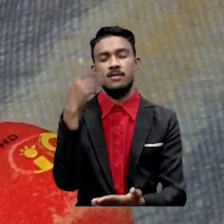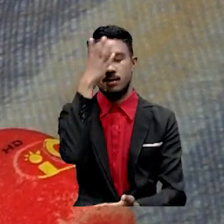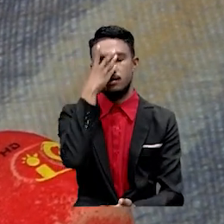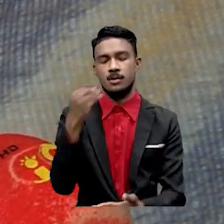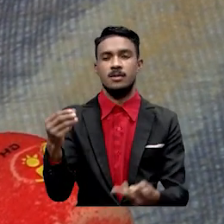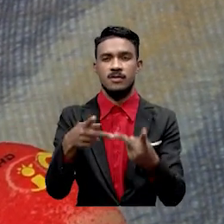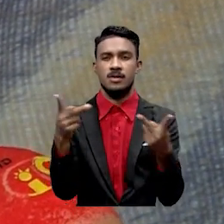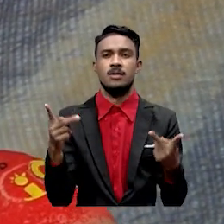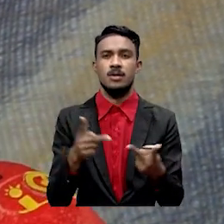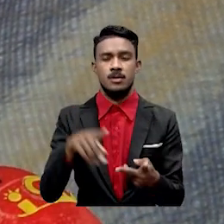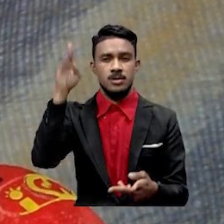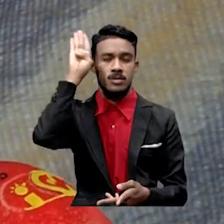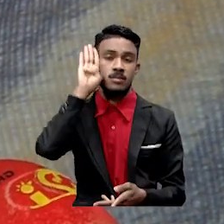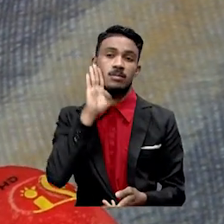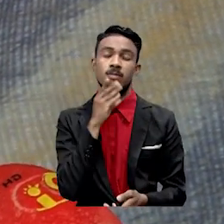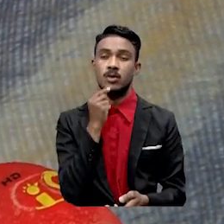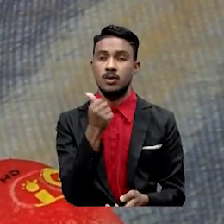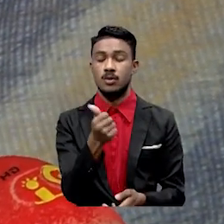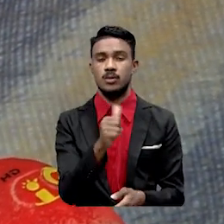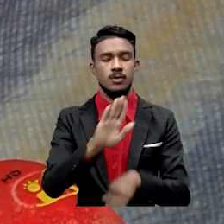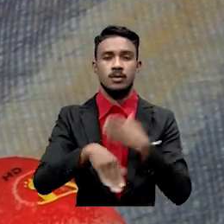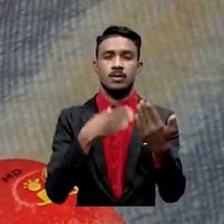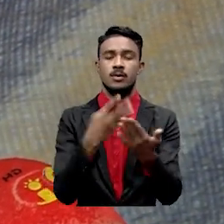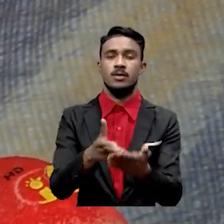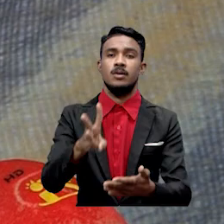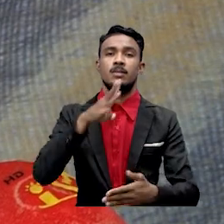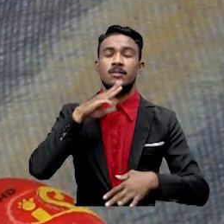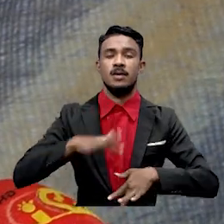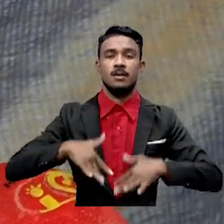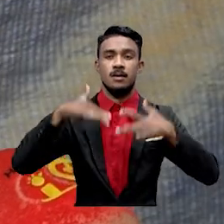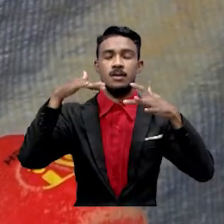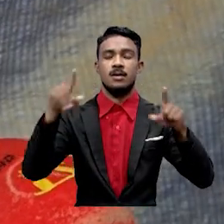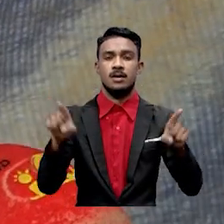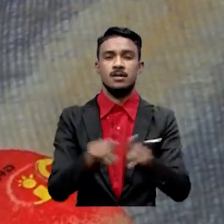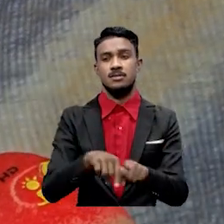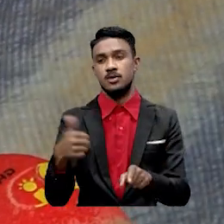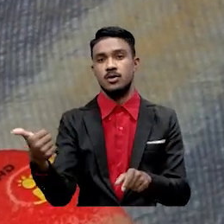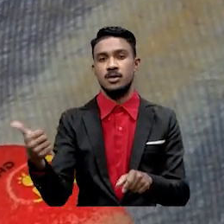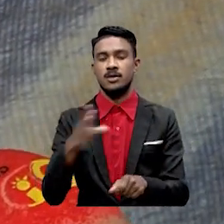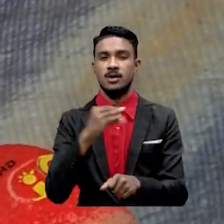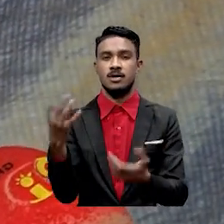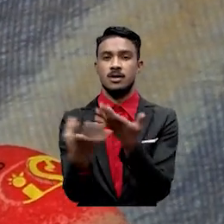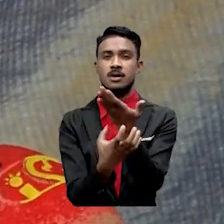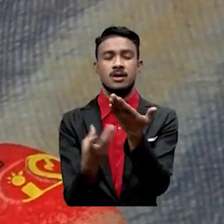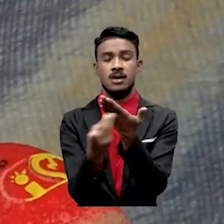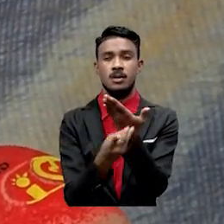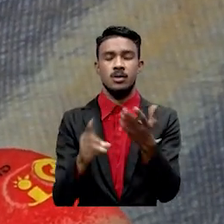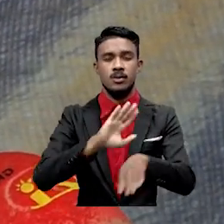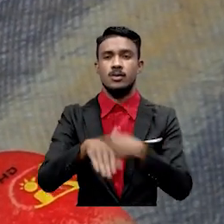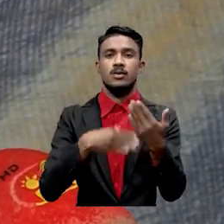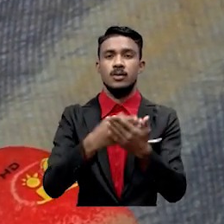bokon. Betam hotel, sini bokon hotel ni. Ne, sorry ne, dapur laran mus tawahi lagi